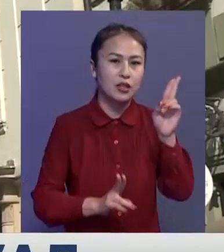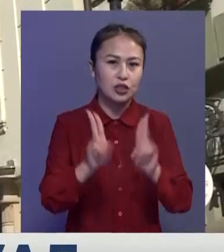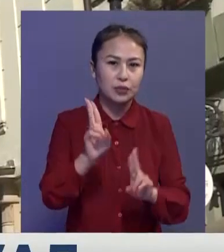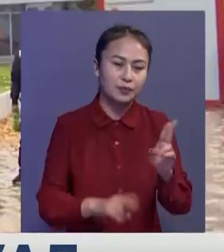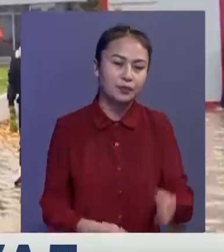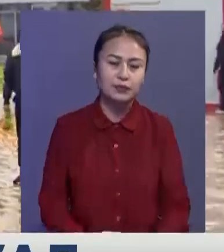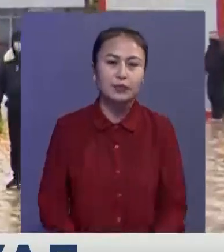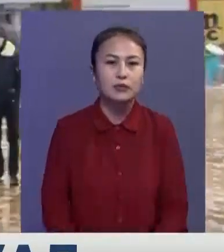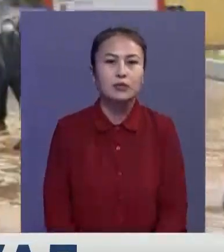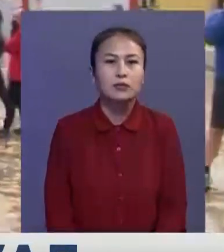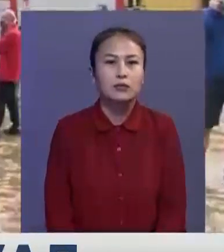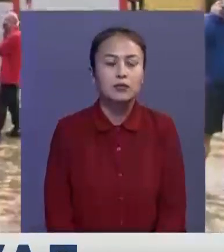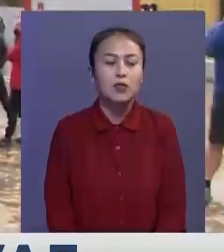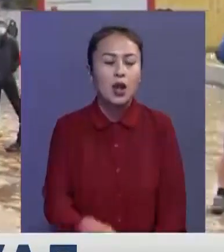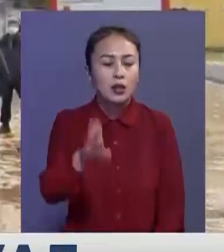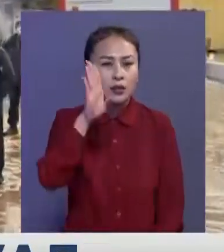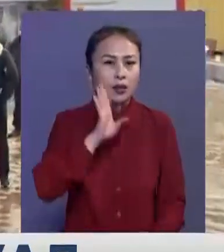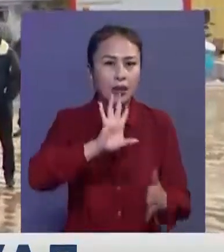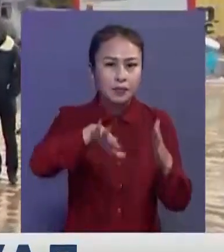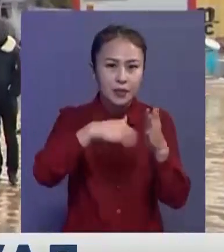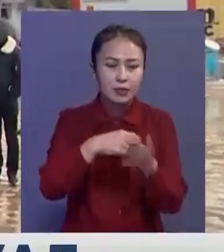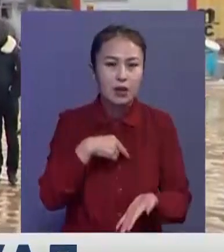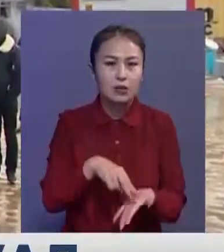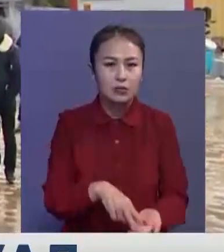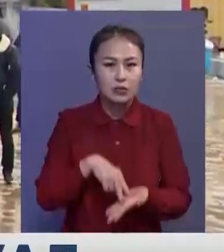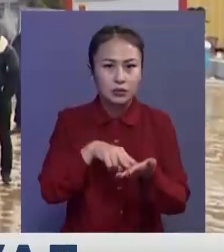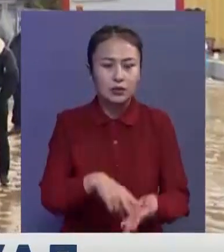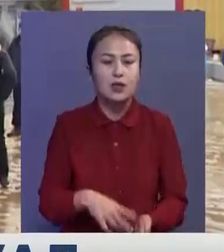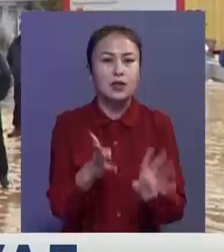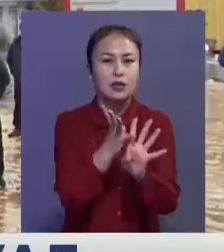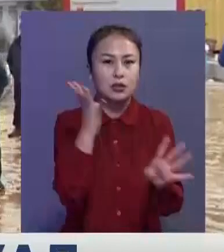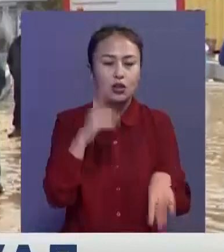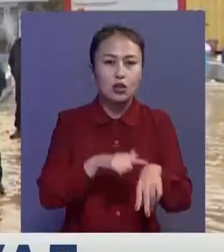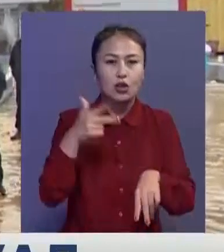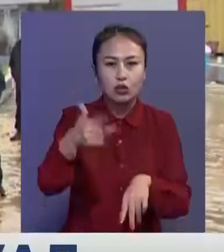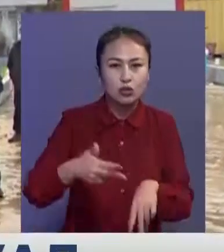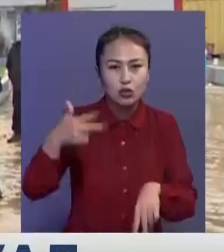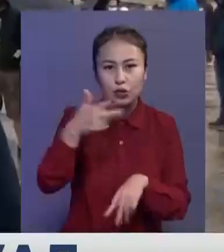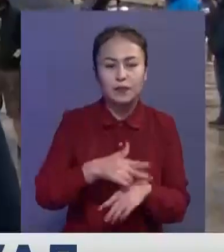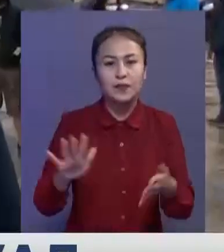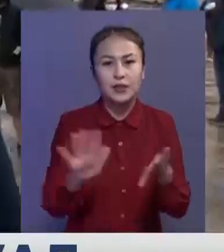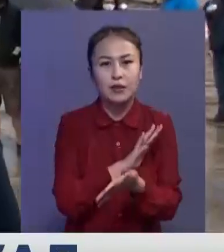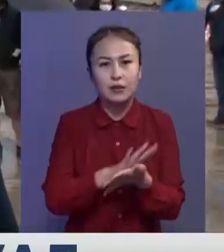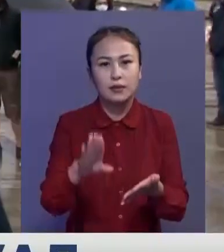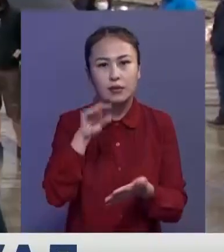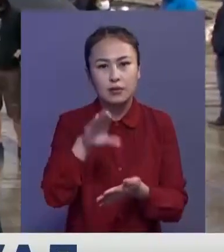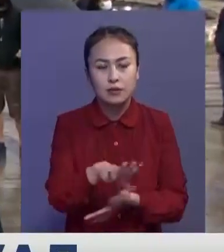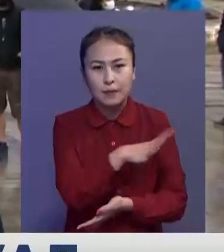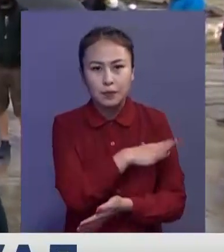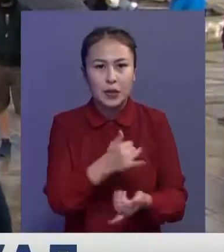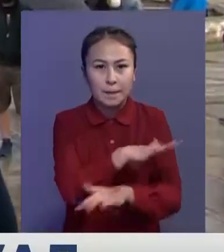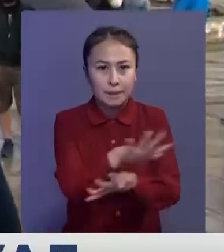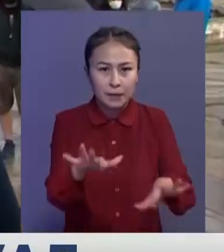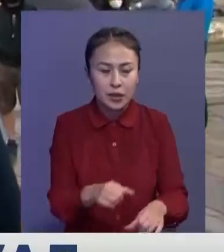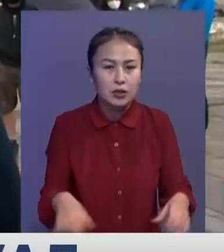енгізілді. Таңнан бері осында тұрым. Кезекте 3 сағат тұрып, тегін тест тапсырдым. Биліктің қолға